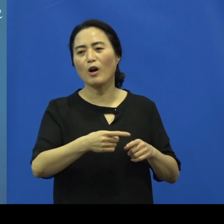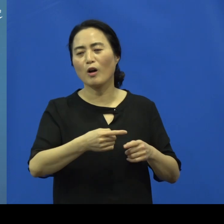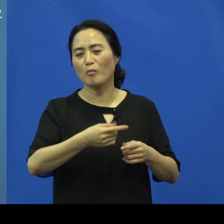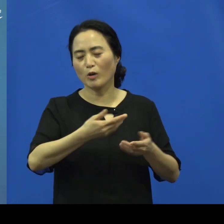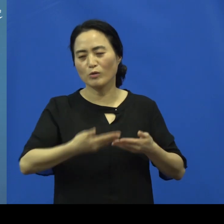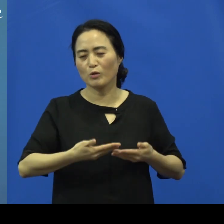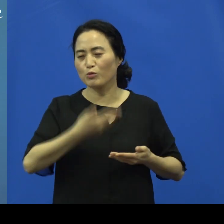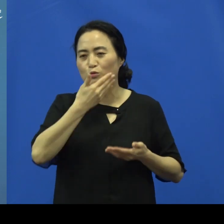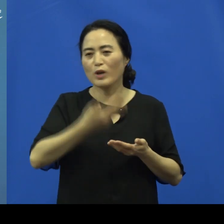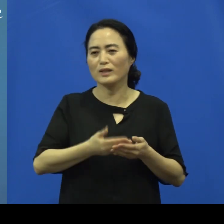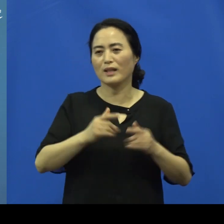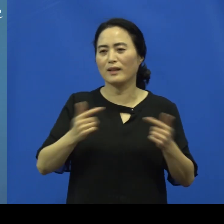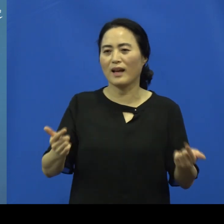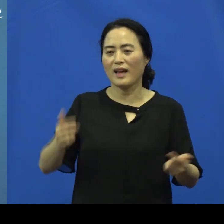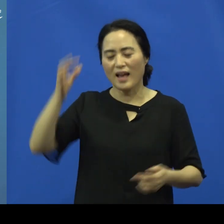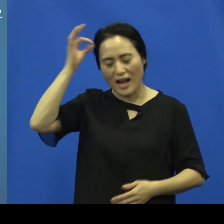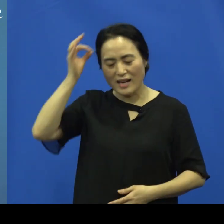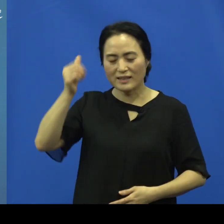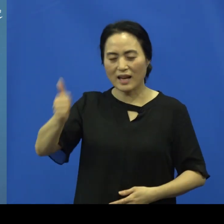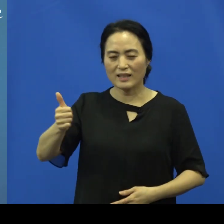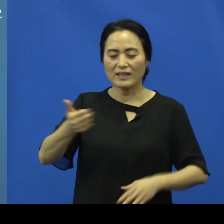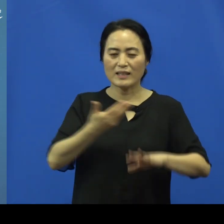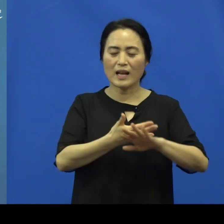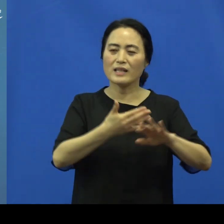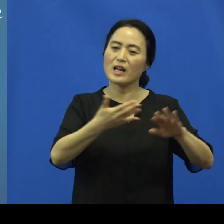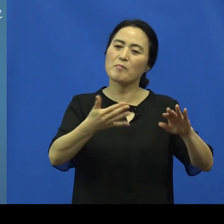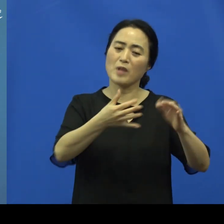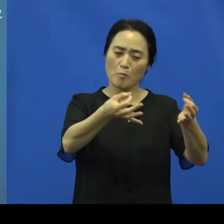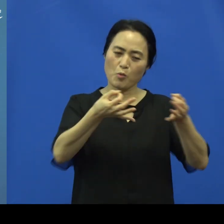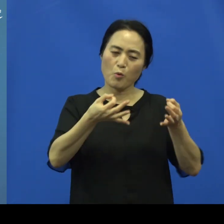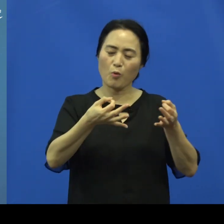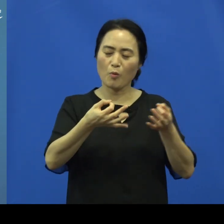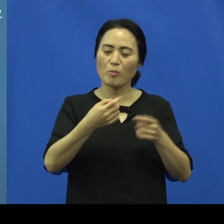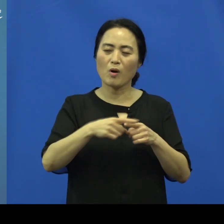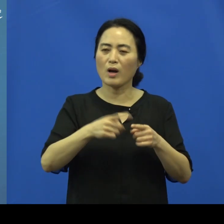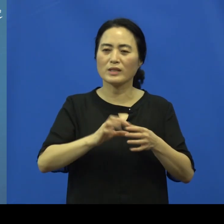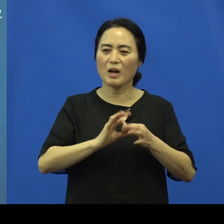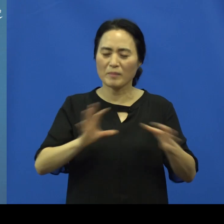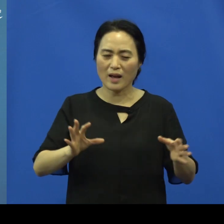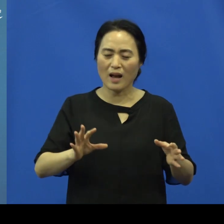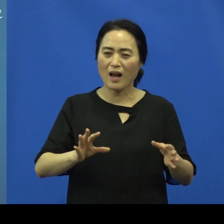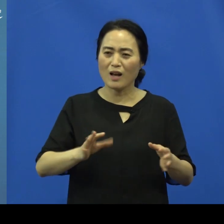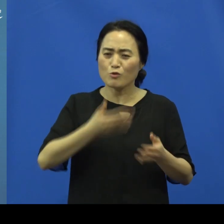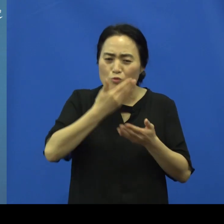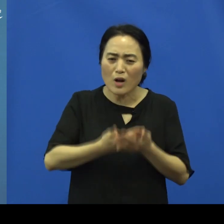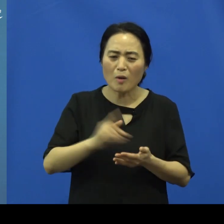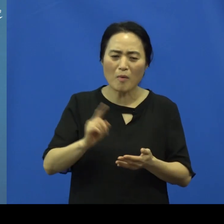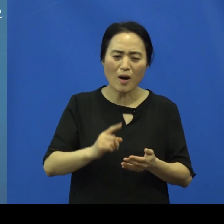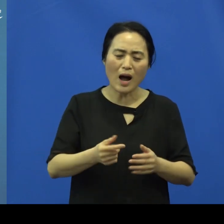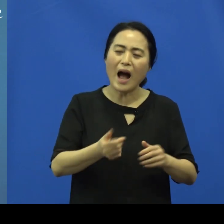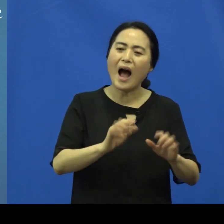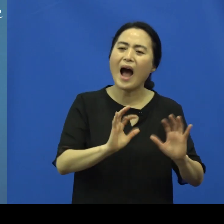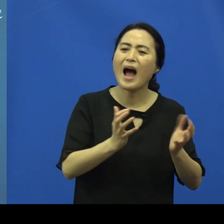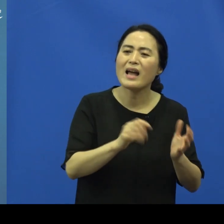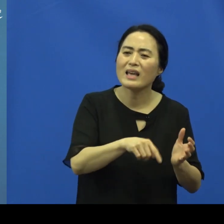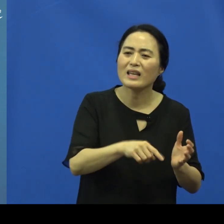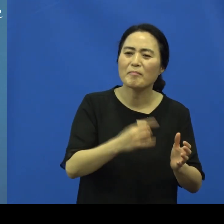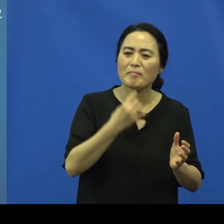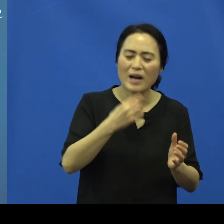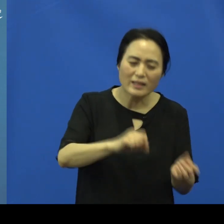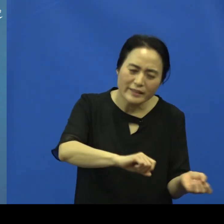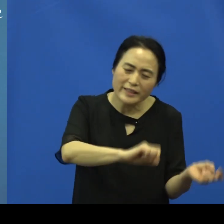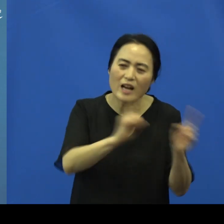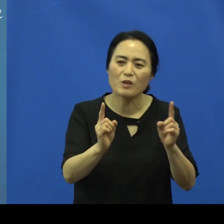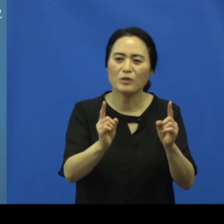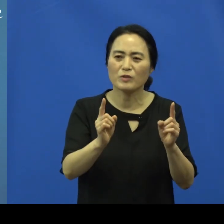일어나도 상관없다는 엘리사의 태도예요. 아이만 살릴 수만 있다면. 엘리사는 오직 한 가지만 집중하고